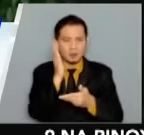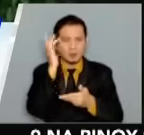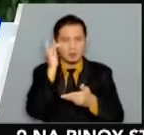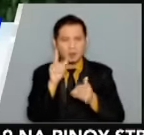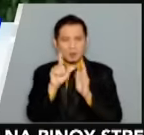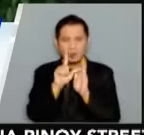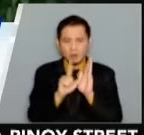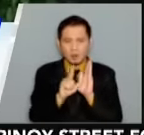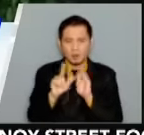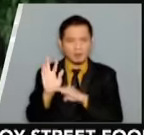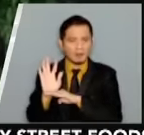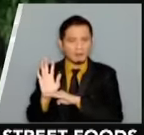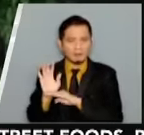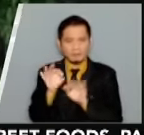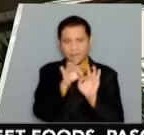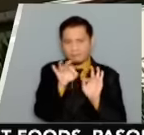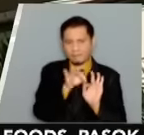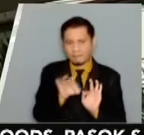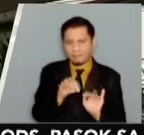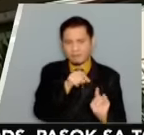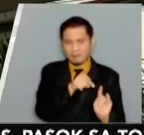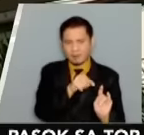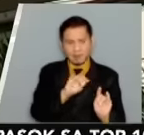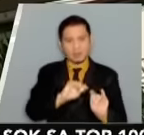that is the Administrator of Protected Areas.